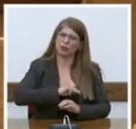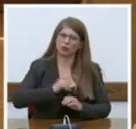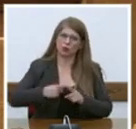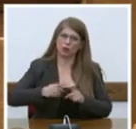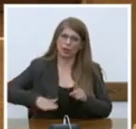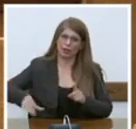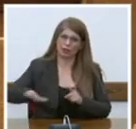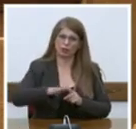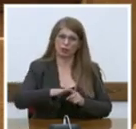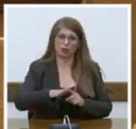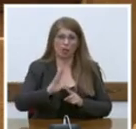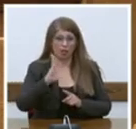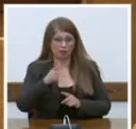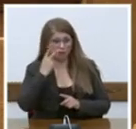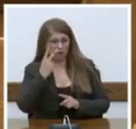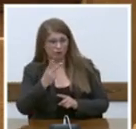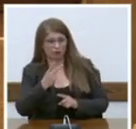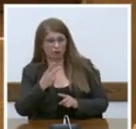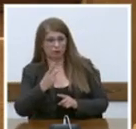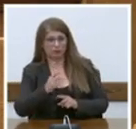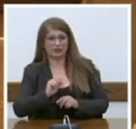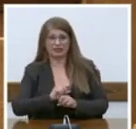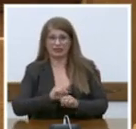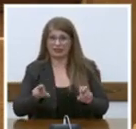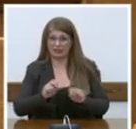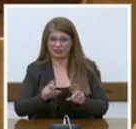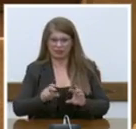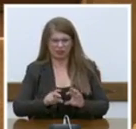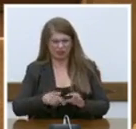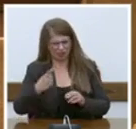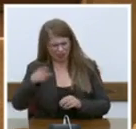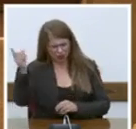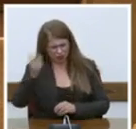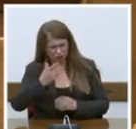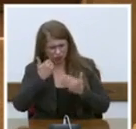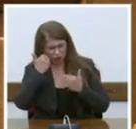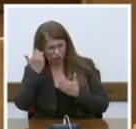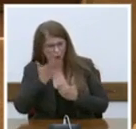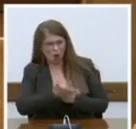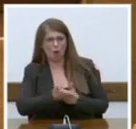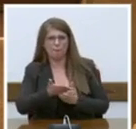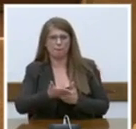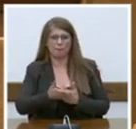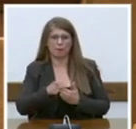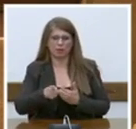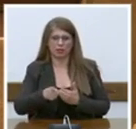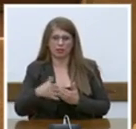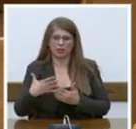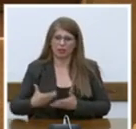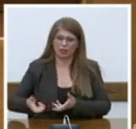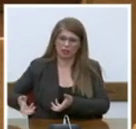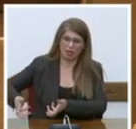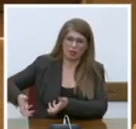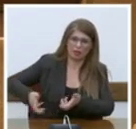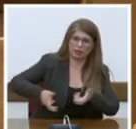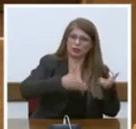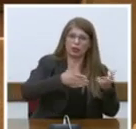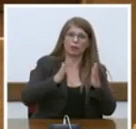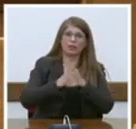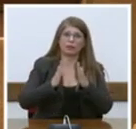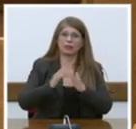βλέπουμε στις ειδήσεις πλέον σκηνές απόλυτης ντροπής, με όργανα του κράτους να βγάζουν σηκωτούς από τα σπίτια τους, ακόμα